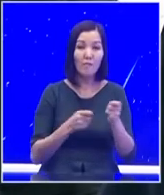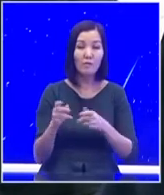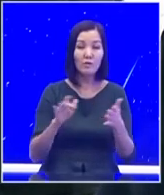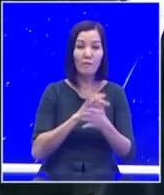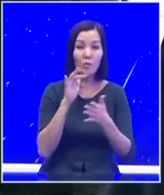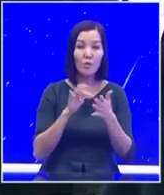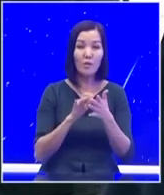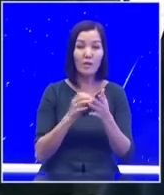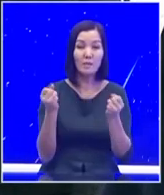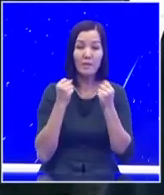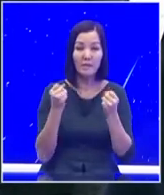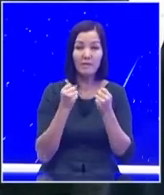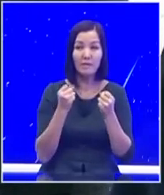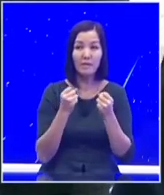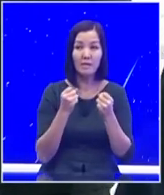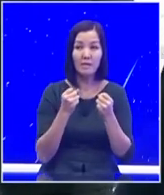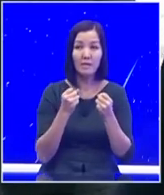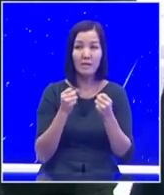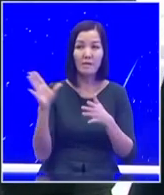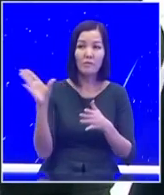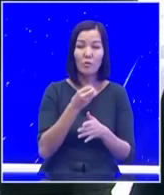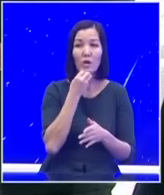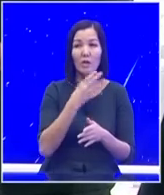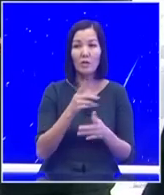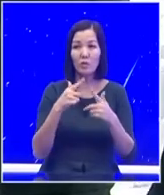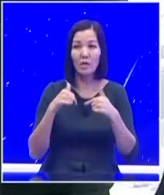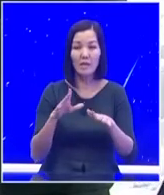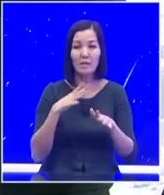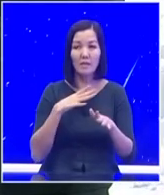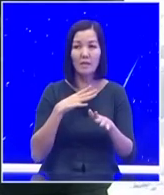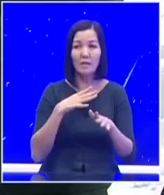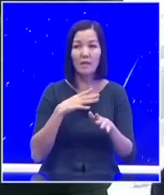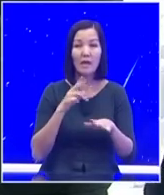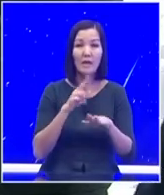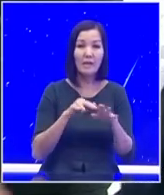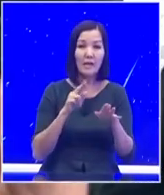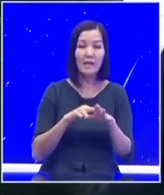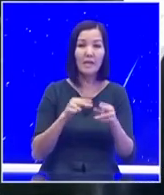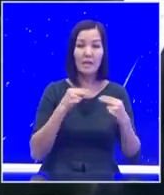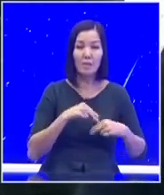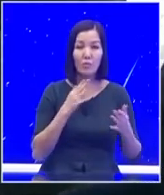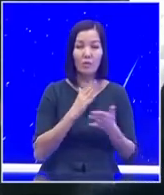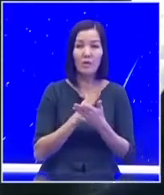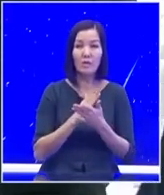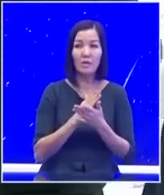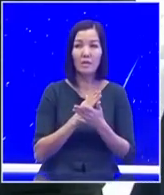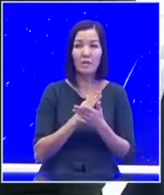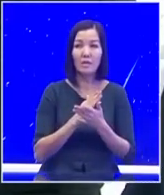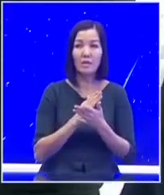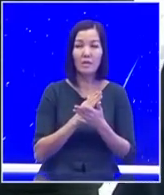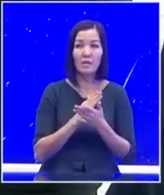города спортивное все так хорошо организовывает. И ГАИ здесь работает, все аккуратно, никто никуда